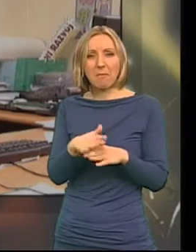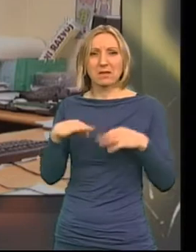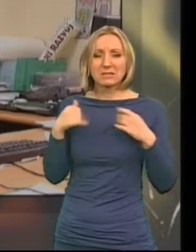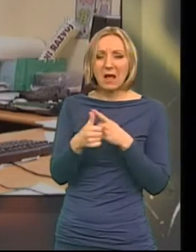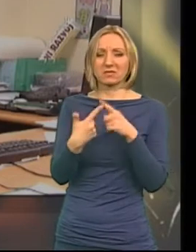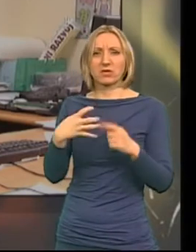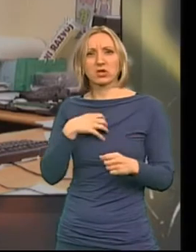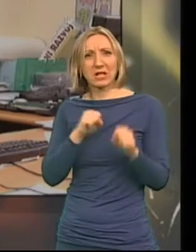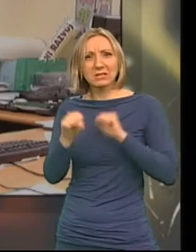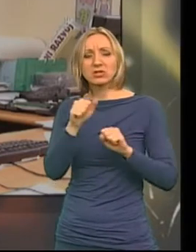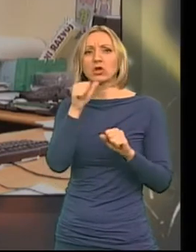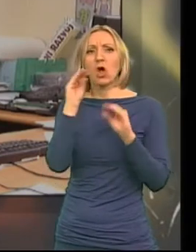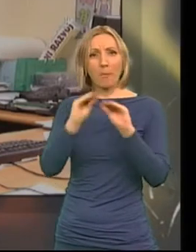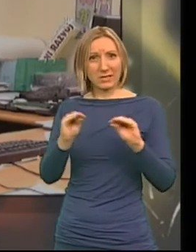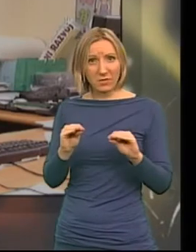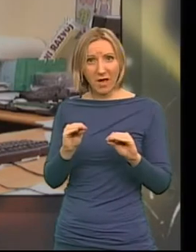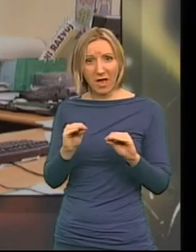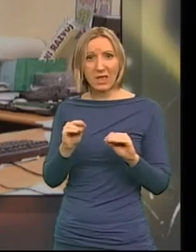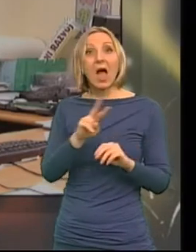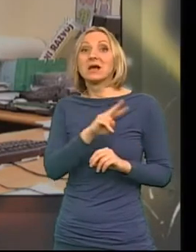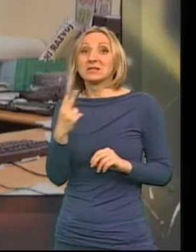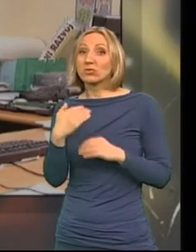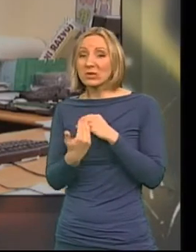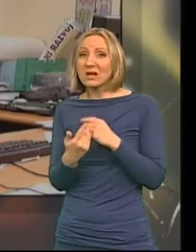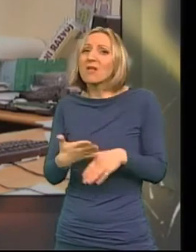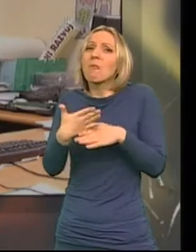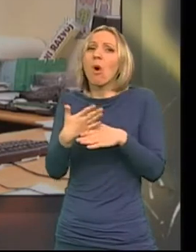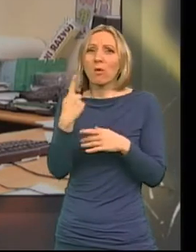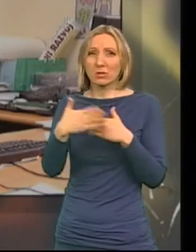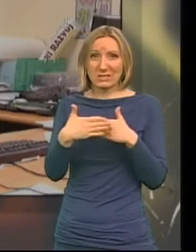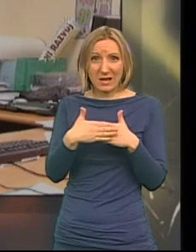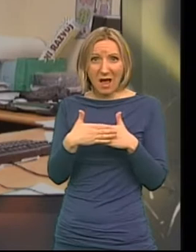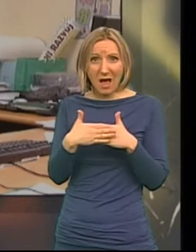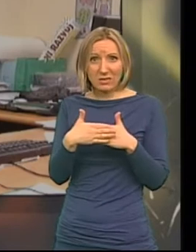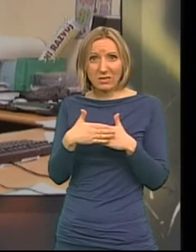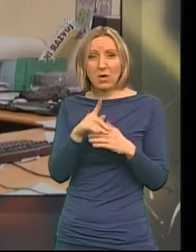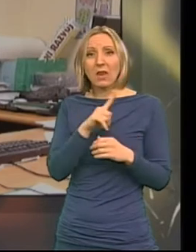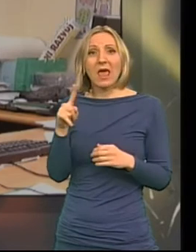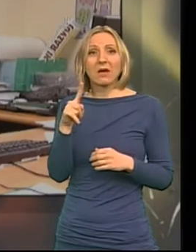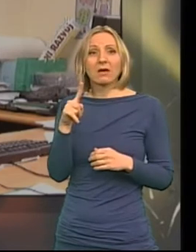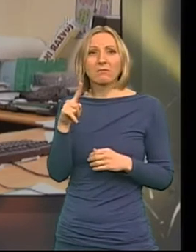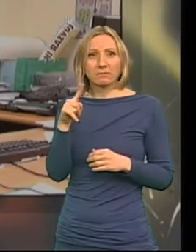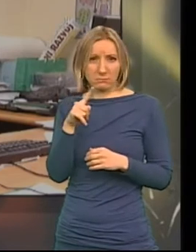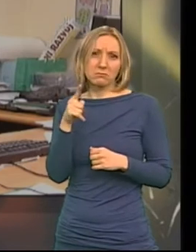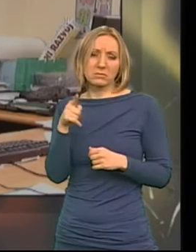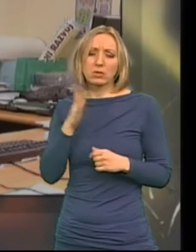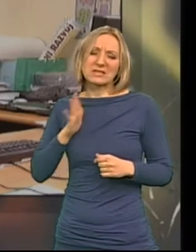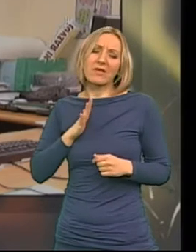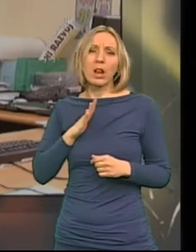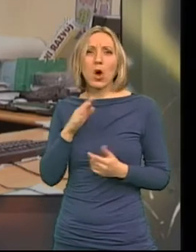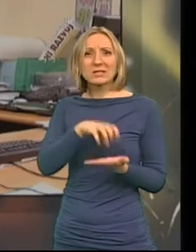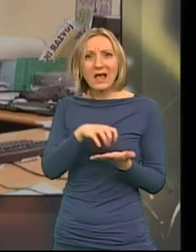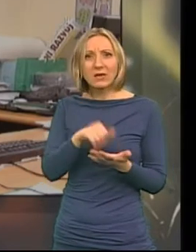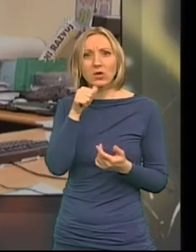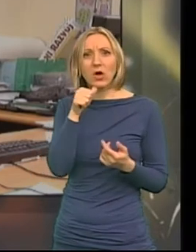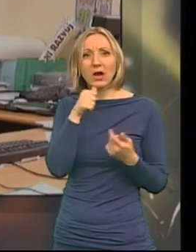socijalnoj zaštiti i obrazovanju, a sa druge strane da pomogne i tu jednu saradnju između civilnog sektora i, da kažem, nosilaca odluka, kako bi se na